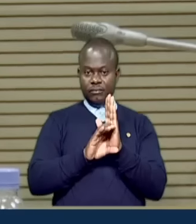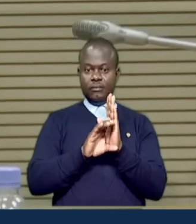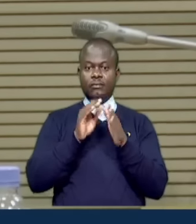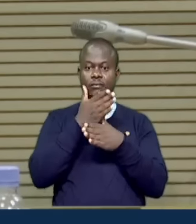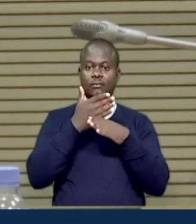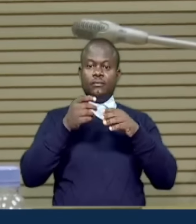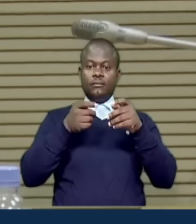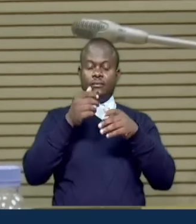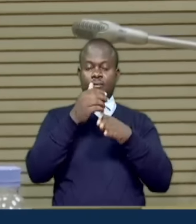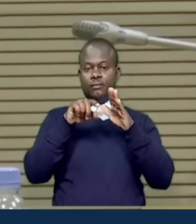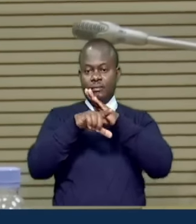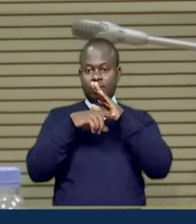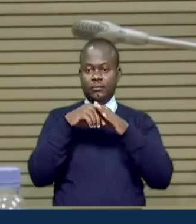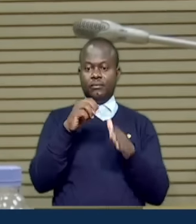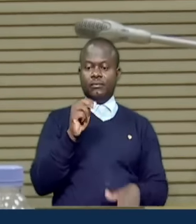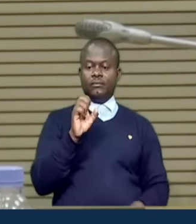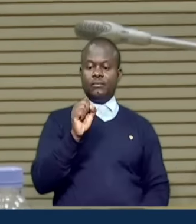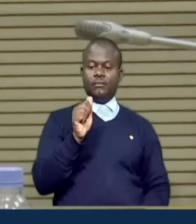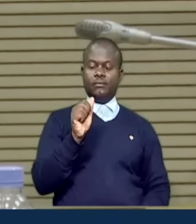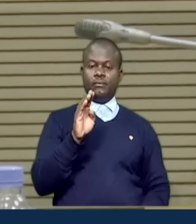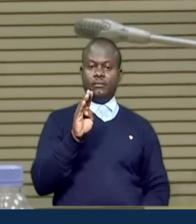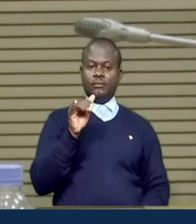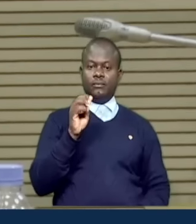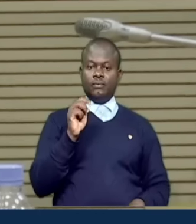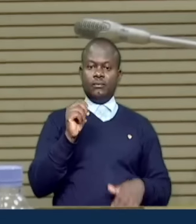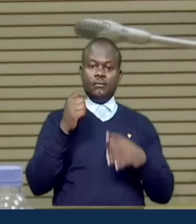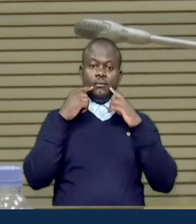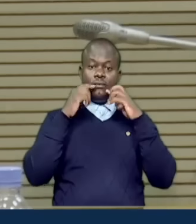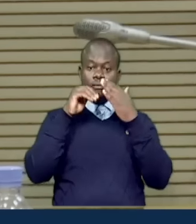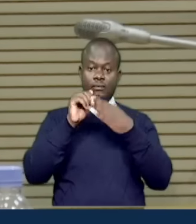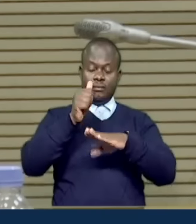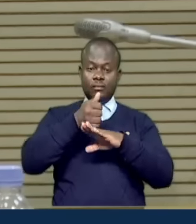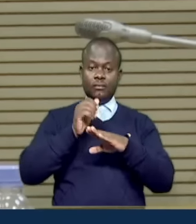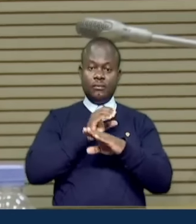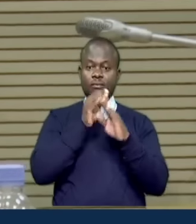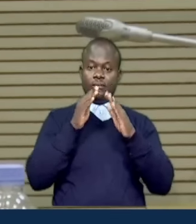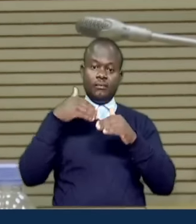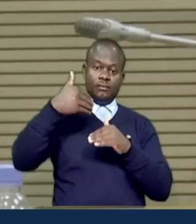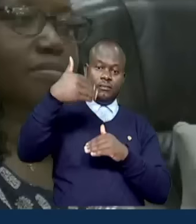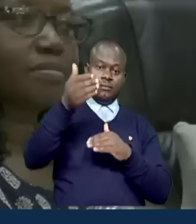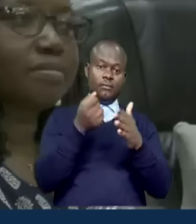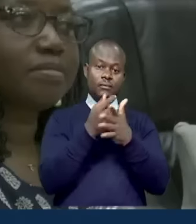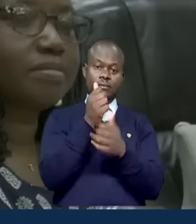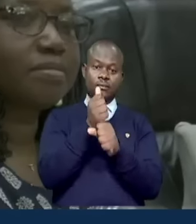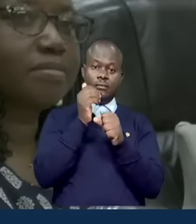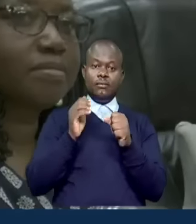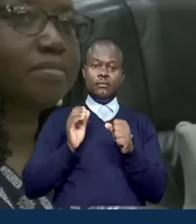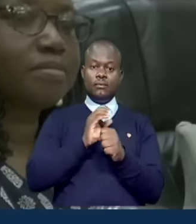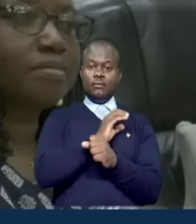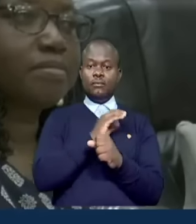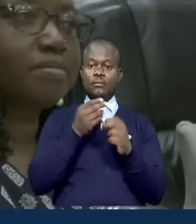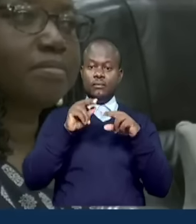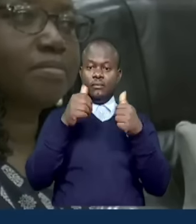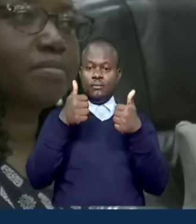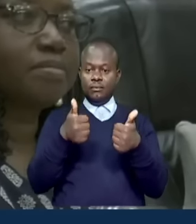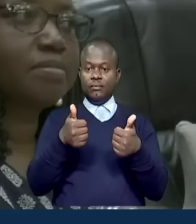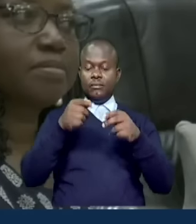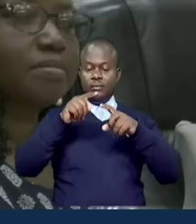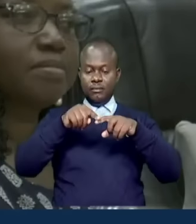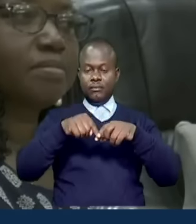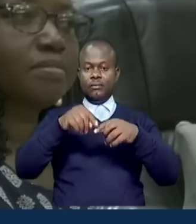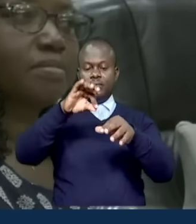bw'igihugu Jean-Claude Musabyimana wari uhagarariye guverinoma ashimangira ko gushyiraho abakomiseri bahoraho bizatuma akazi ka komisiyo kagenda neza bitewe n'amatora